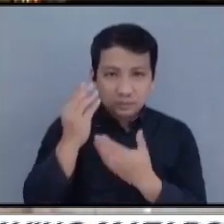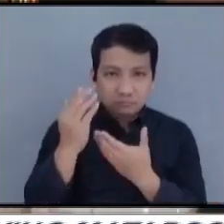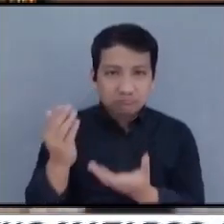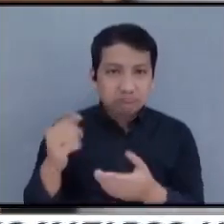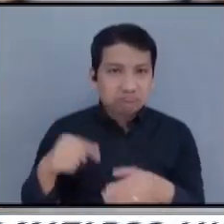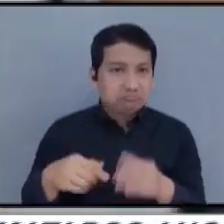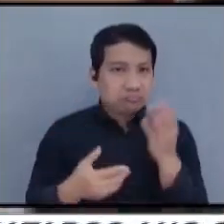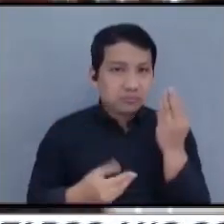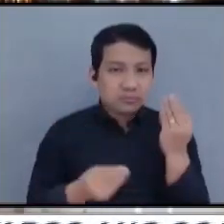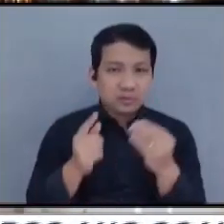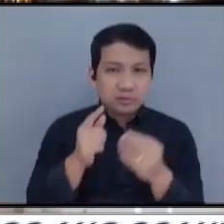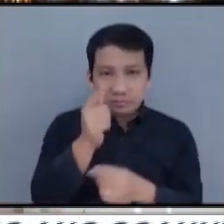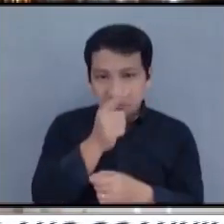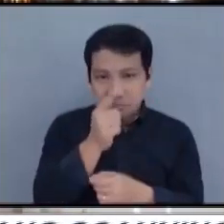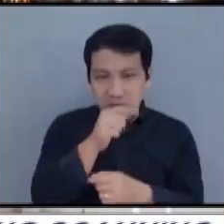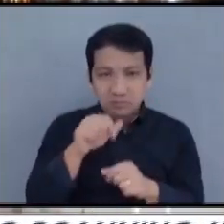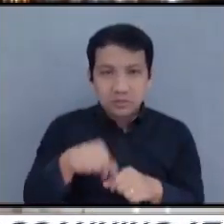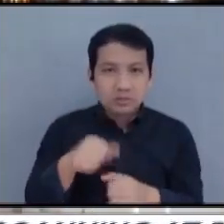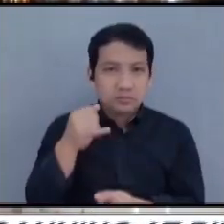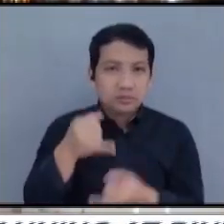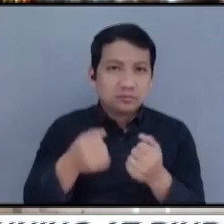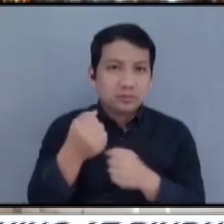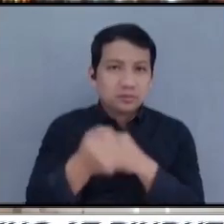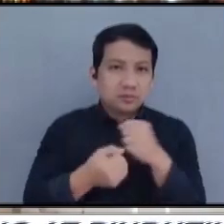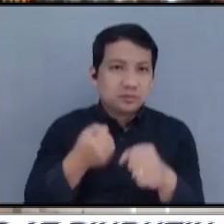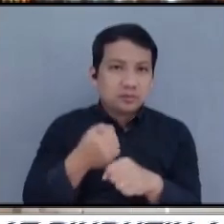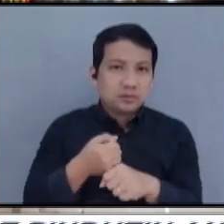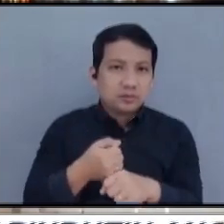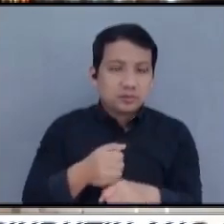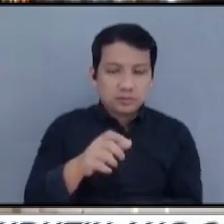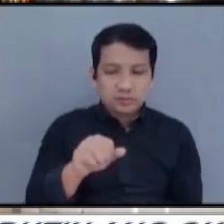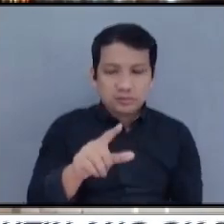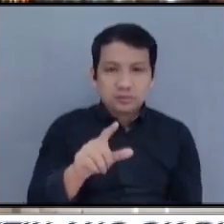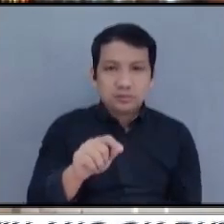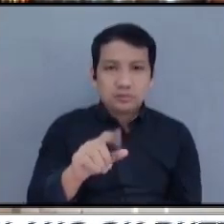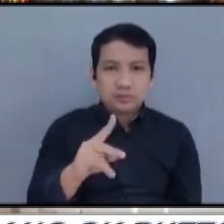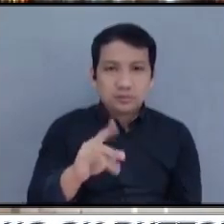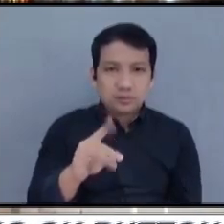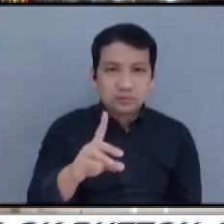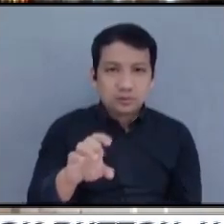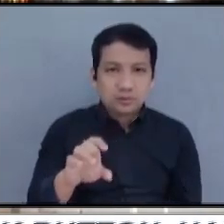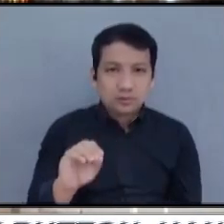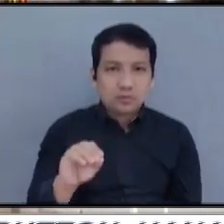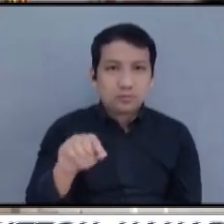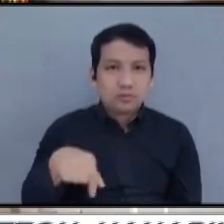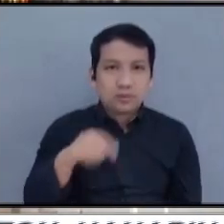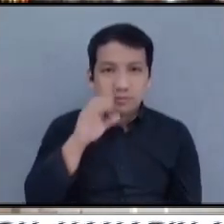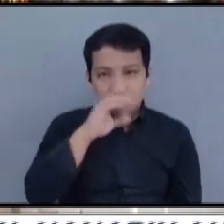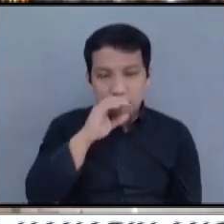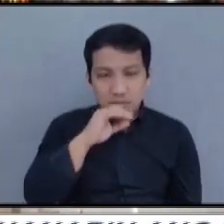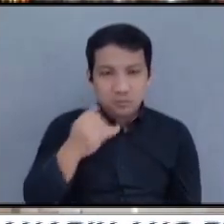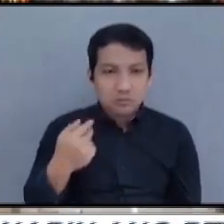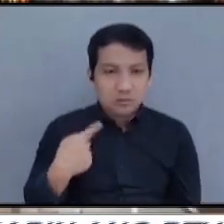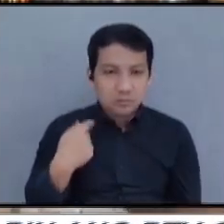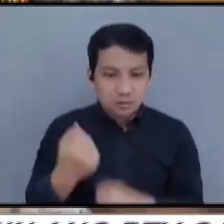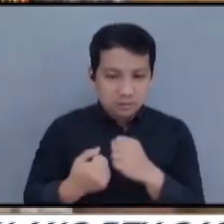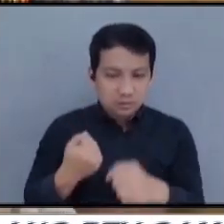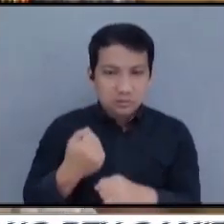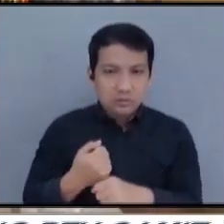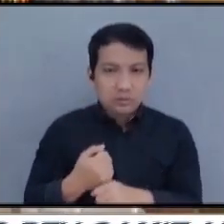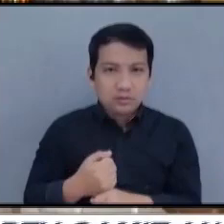Luzon, and then last year nandun kami sa Toledo. And then this year, that's Cebu. And then this year, sa Mindanao naman.